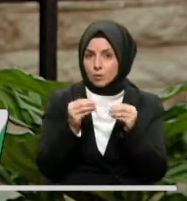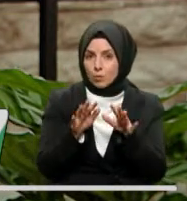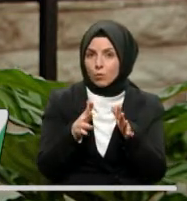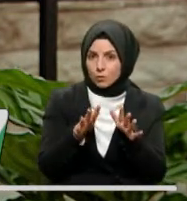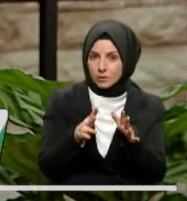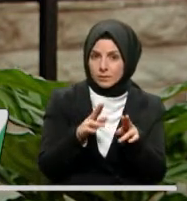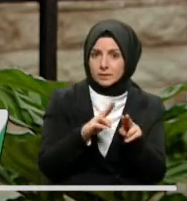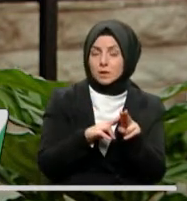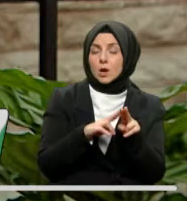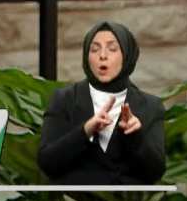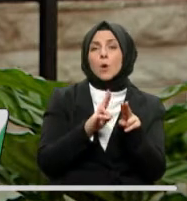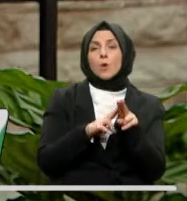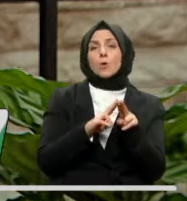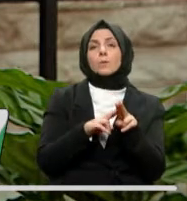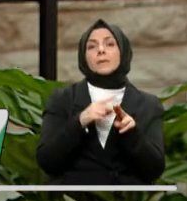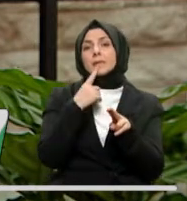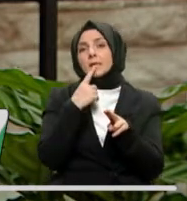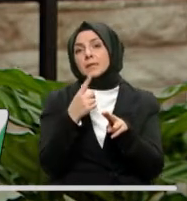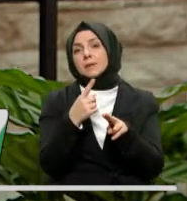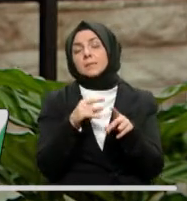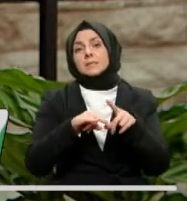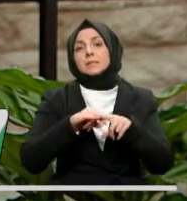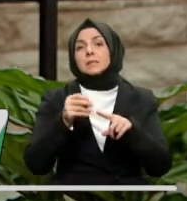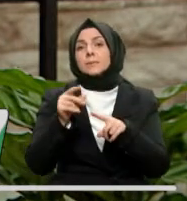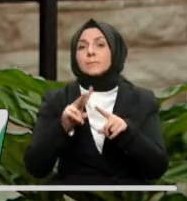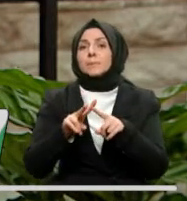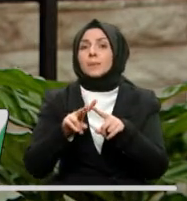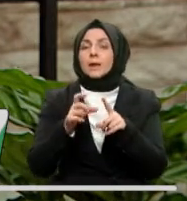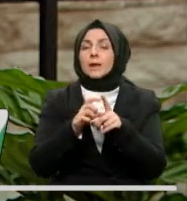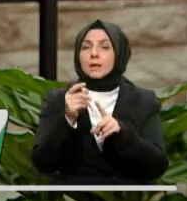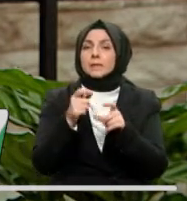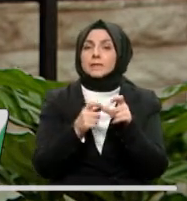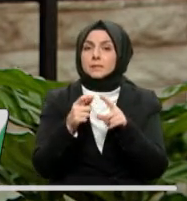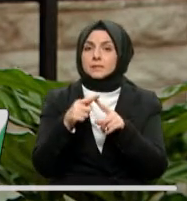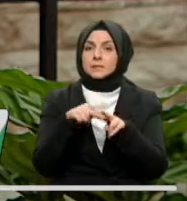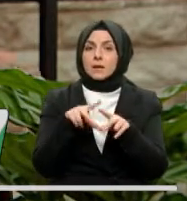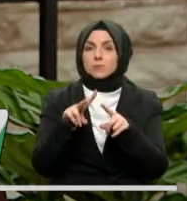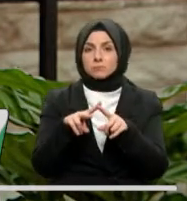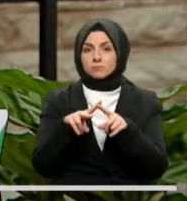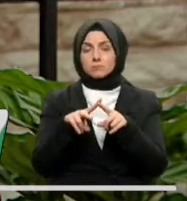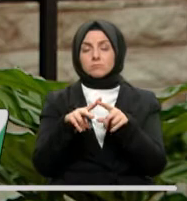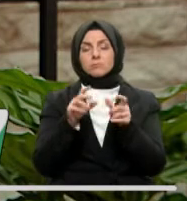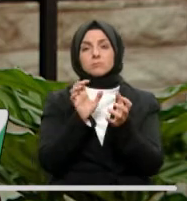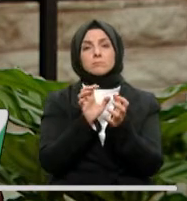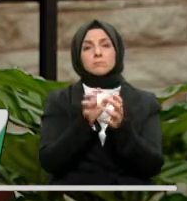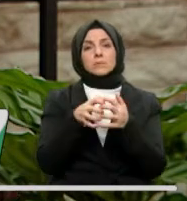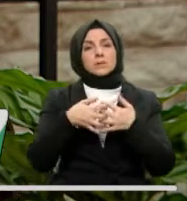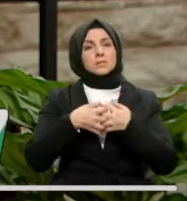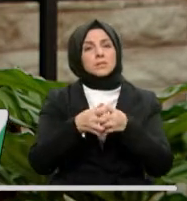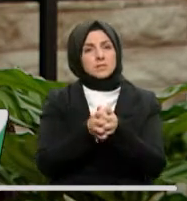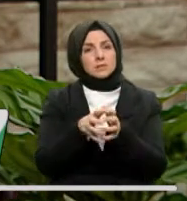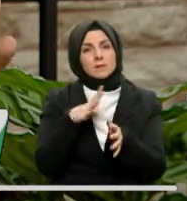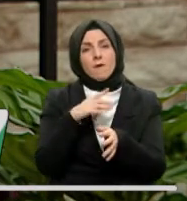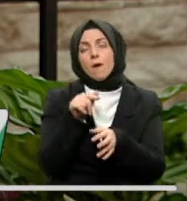başına kokopit dediğimiz Hindistan cevizi lifi var Bunu da kullanabilirsiniz Bunlar organik biliyorsunuz ya da bunları Kumla Yüzde altmış yetmiş